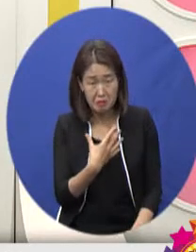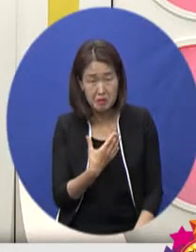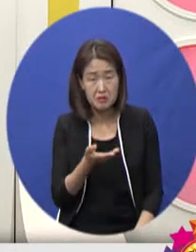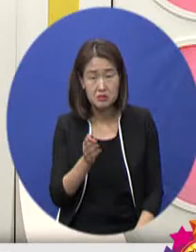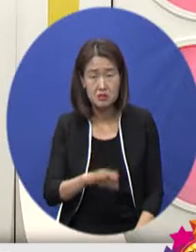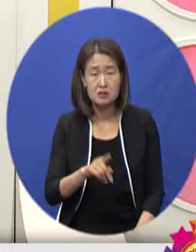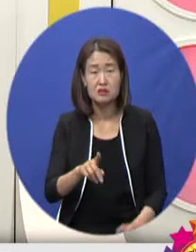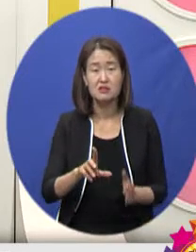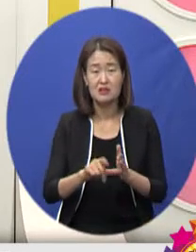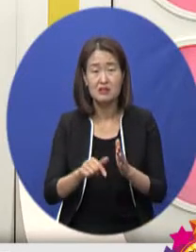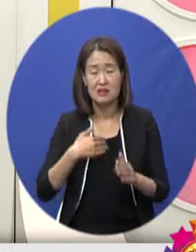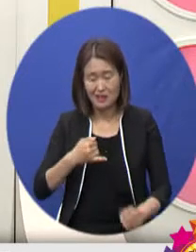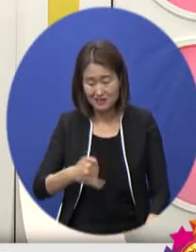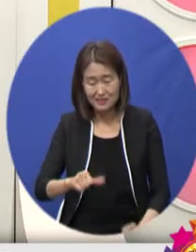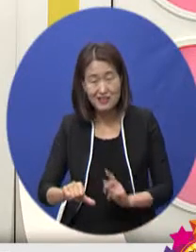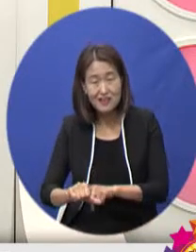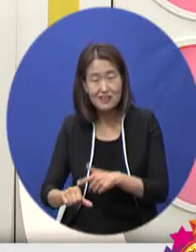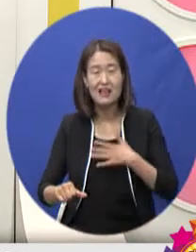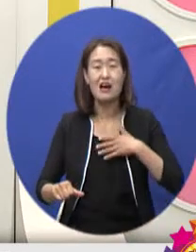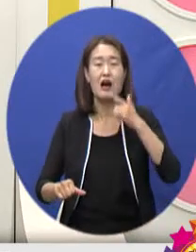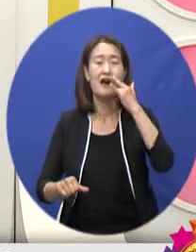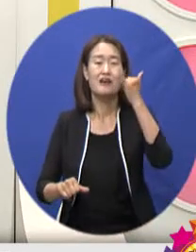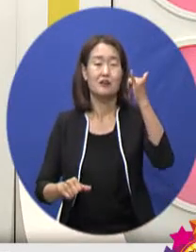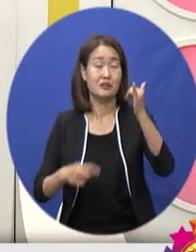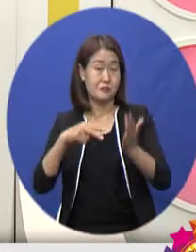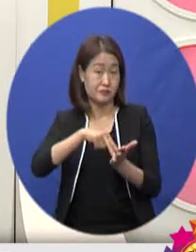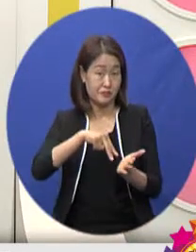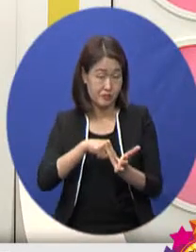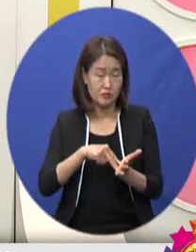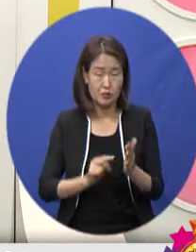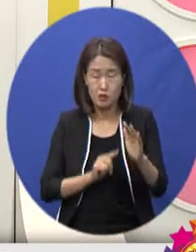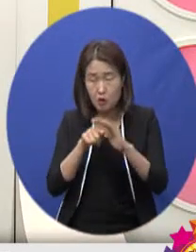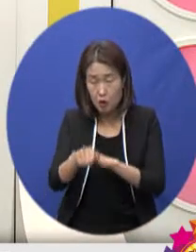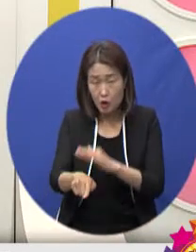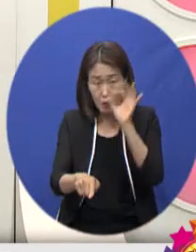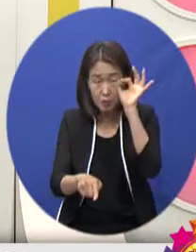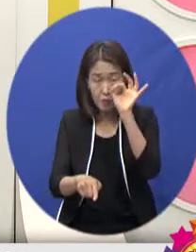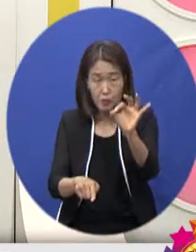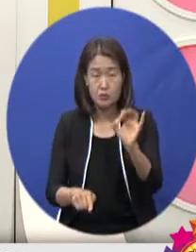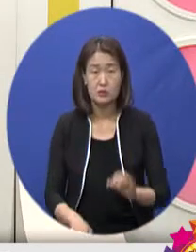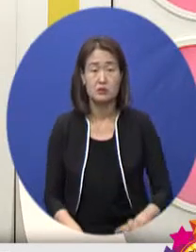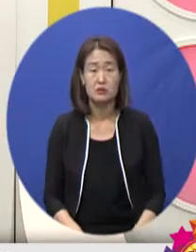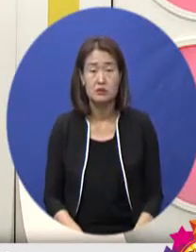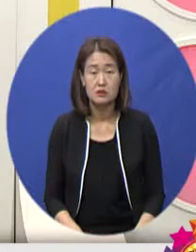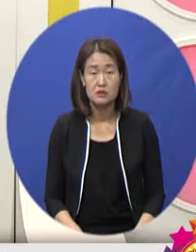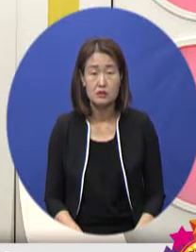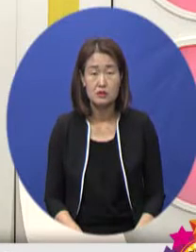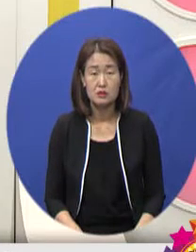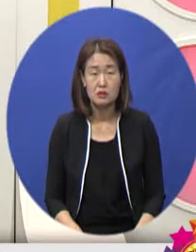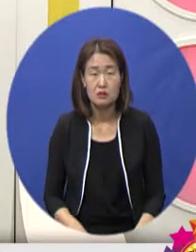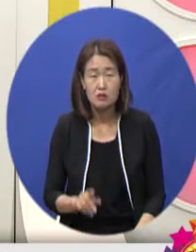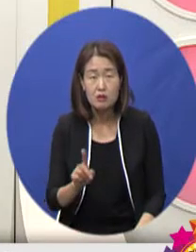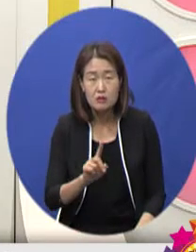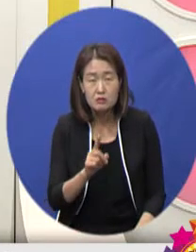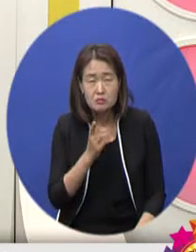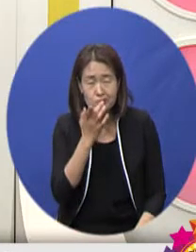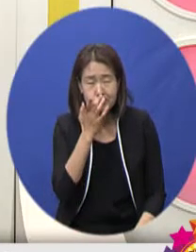애들 제가 학부인인데 네. 그 갔더니 예 그렇고 힘이 없게 된 게 한 거